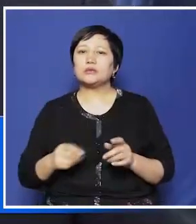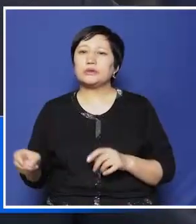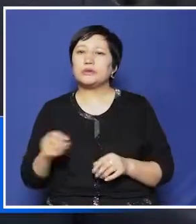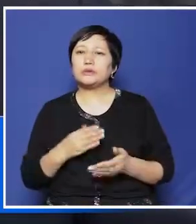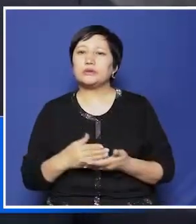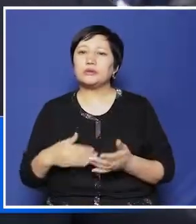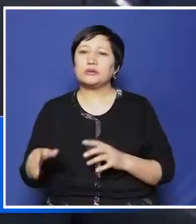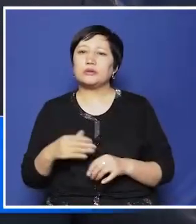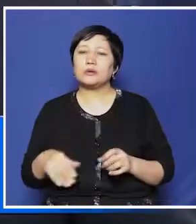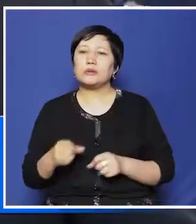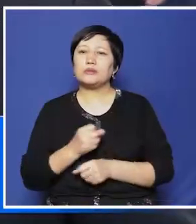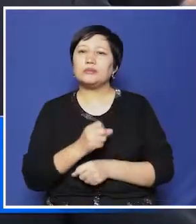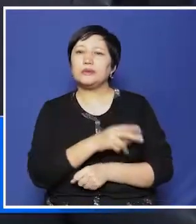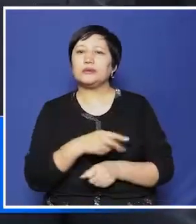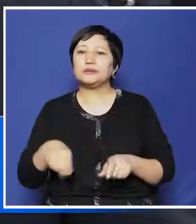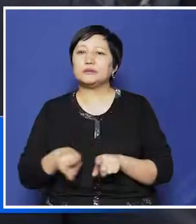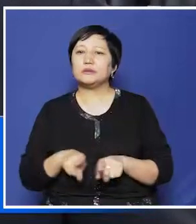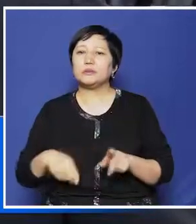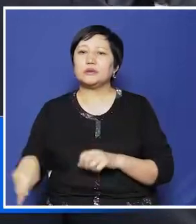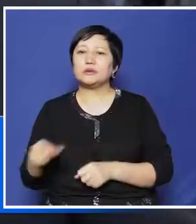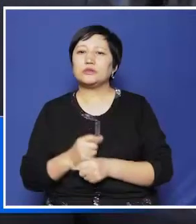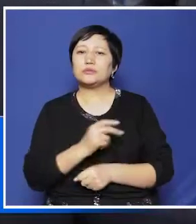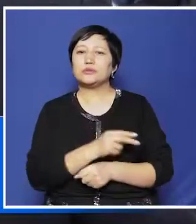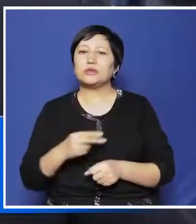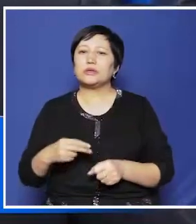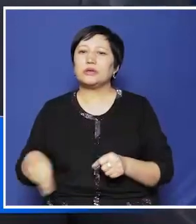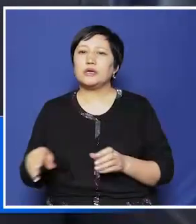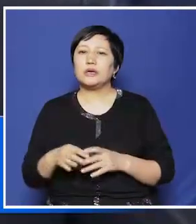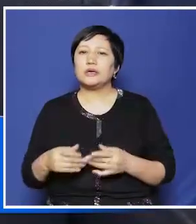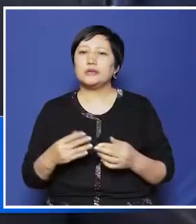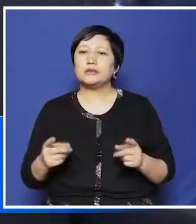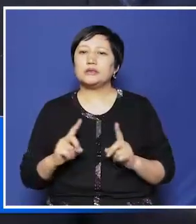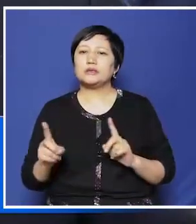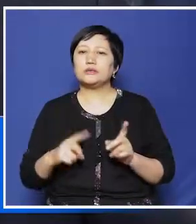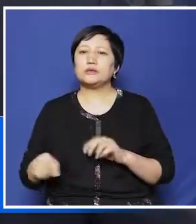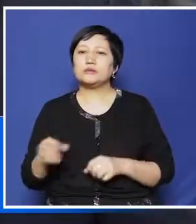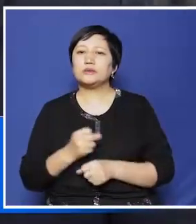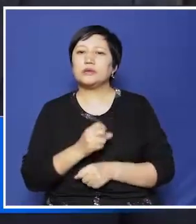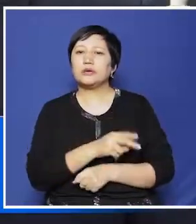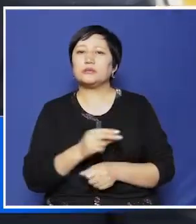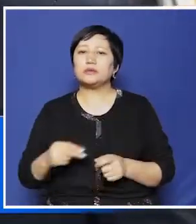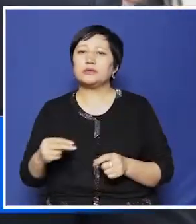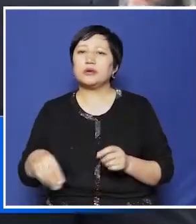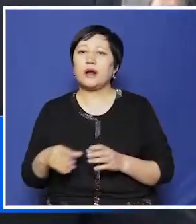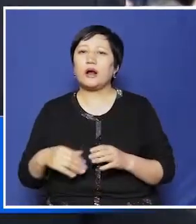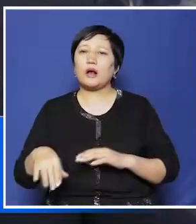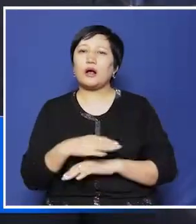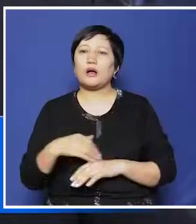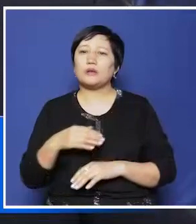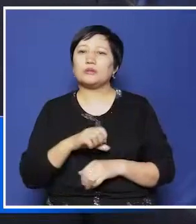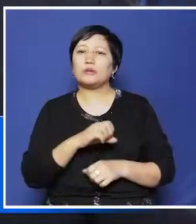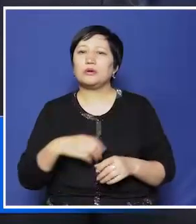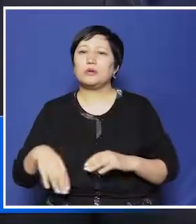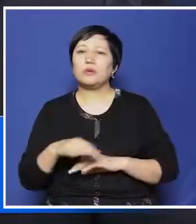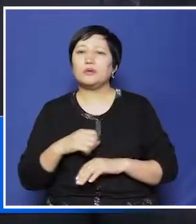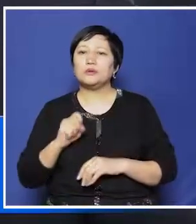алады. Билікте қазір халықпен бірге жұмыс жасап жатыр. Оның кез келген жиындарға, әкімдердің жиыны болсын, халық бар өз ойын, пікірін